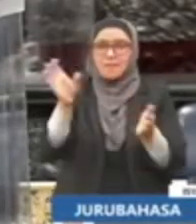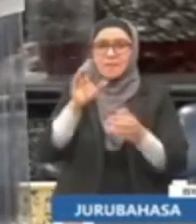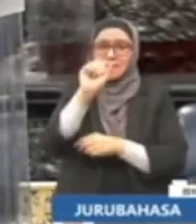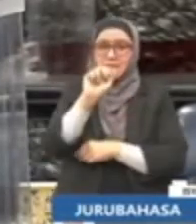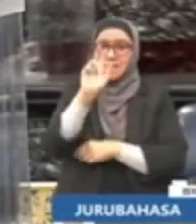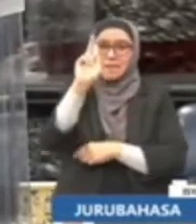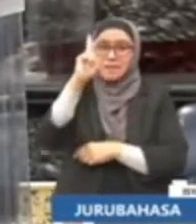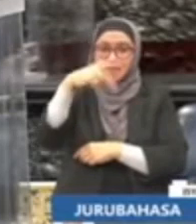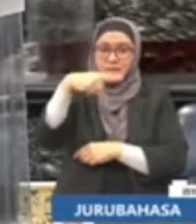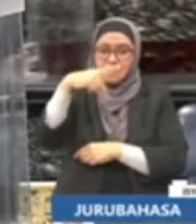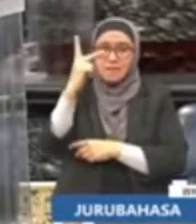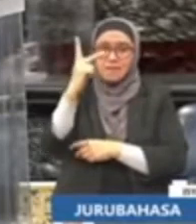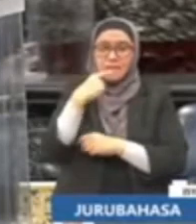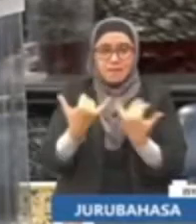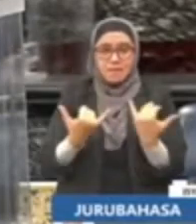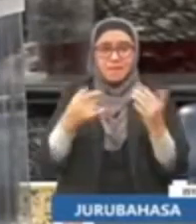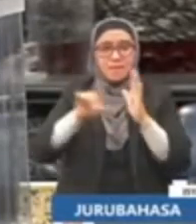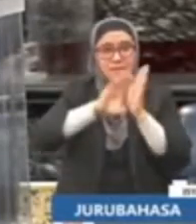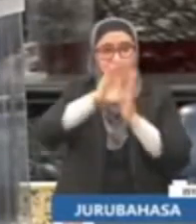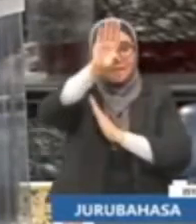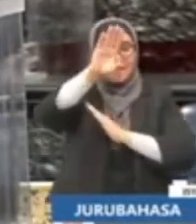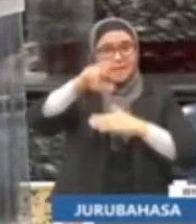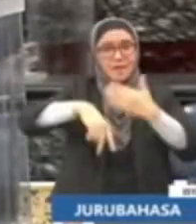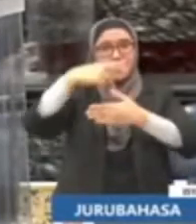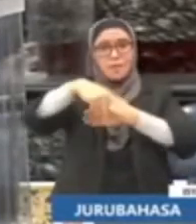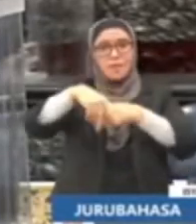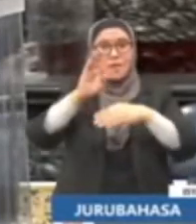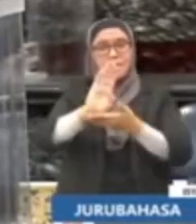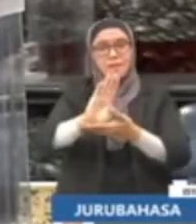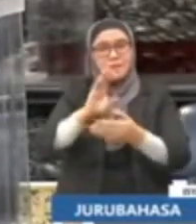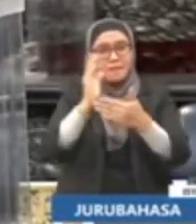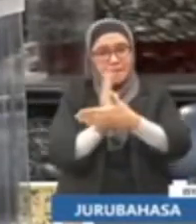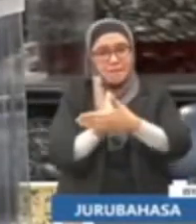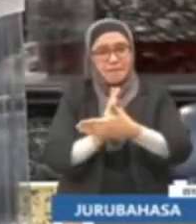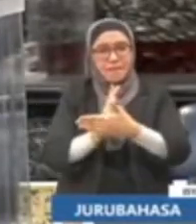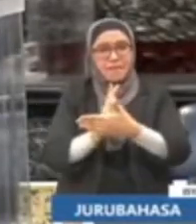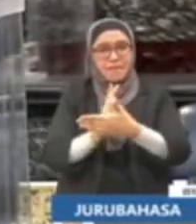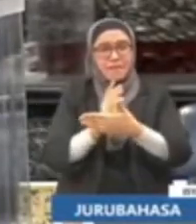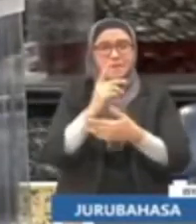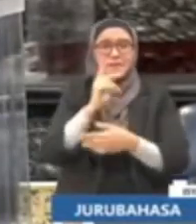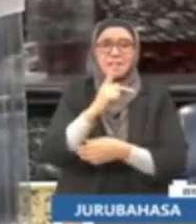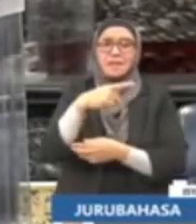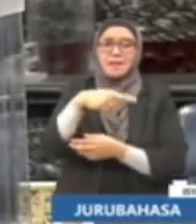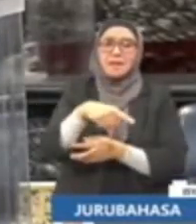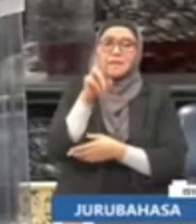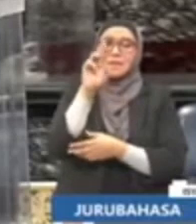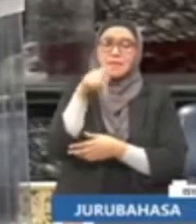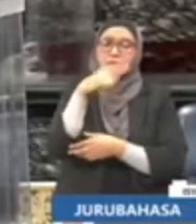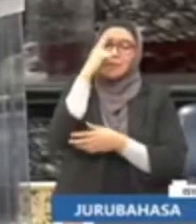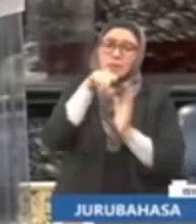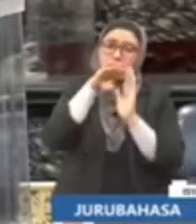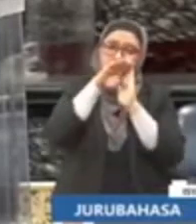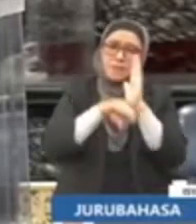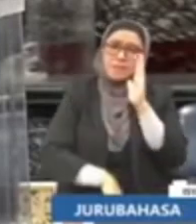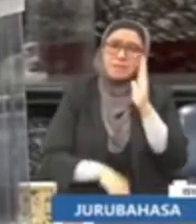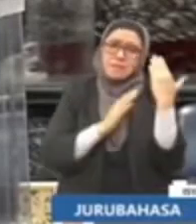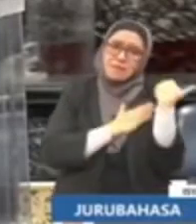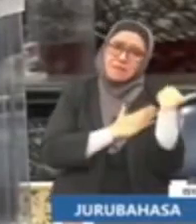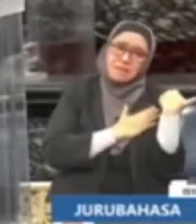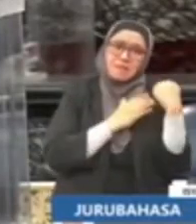juga sedang bangunkan program bantuan sementara atau temporer Willy program viapi untuk mengurangkan beban pinjaman